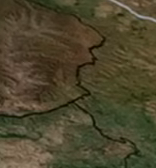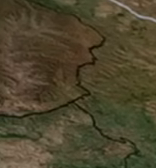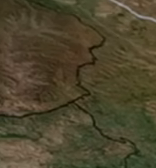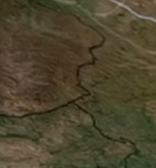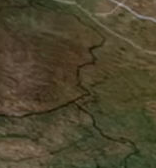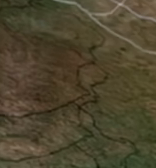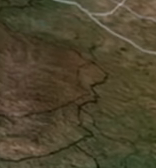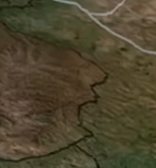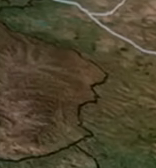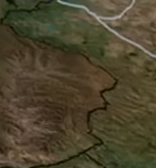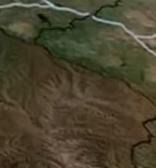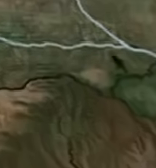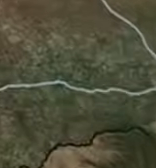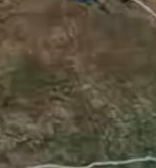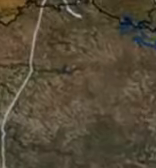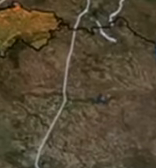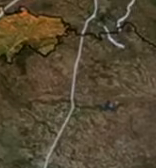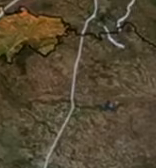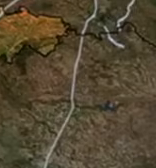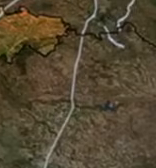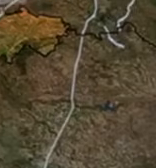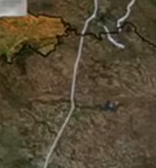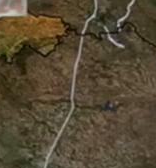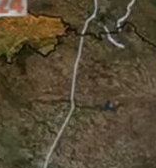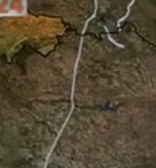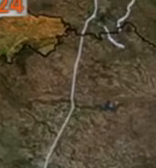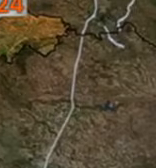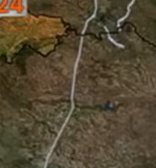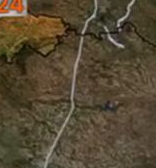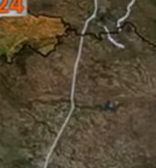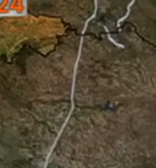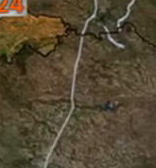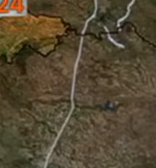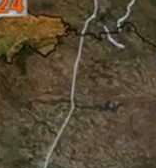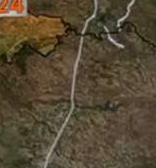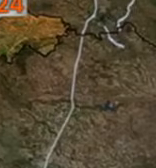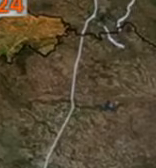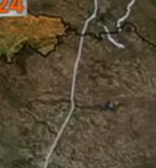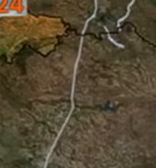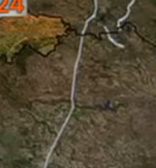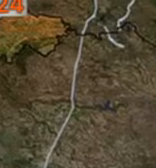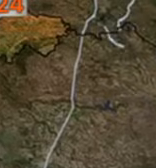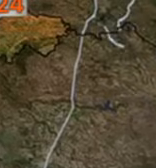go fodile kgrata ke masompedi teng ga re tlela ga botsena fela ka North West go ma Afrika borwa